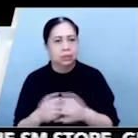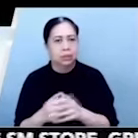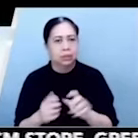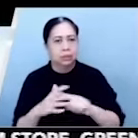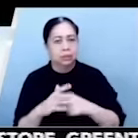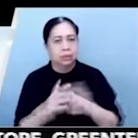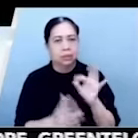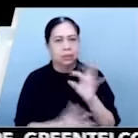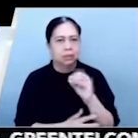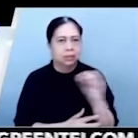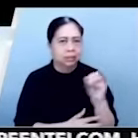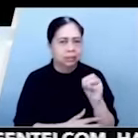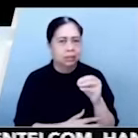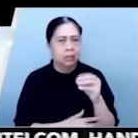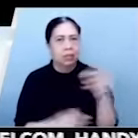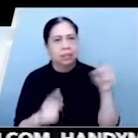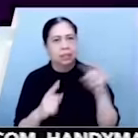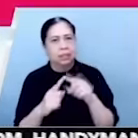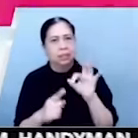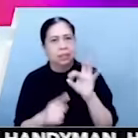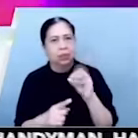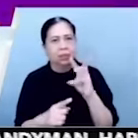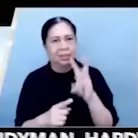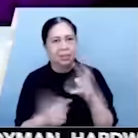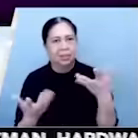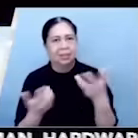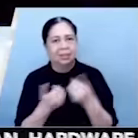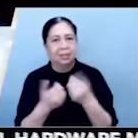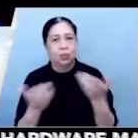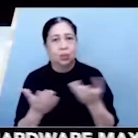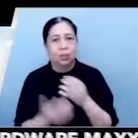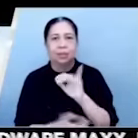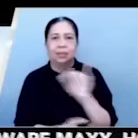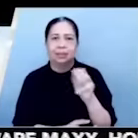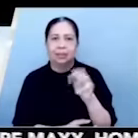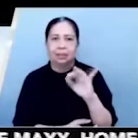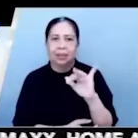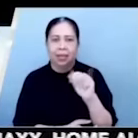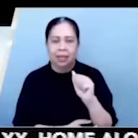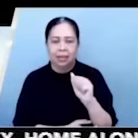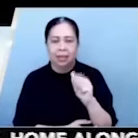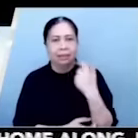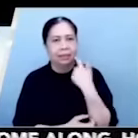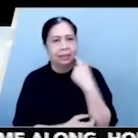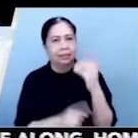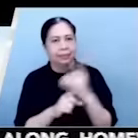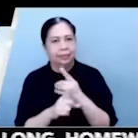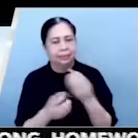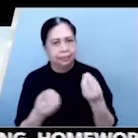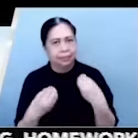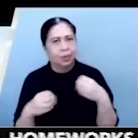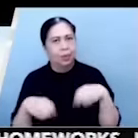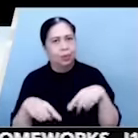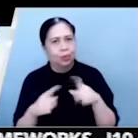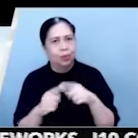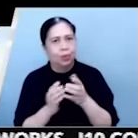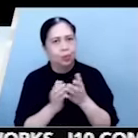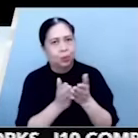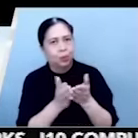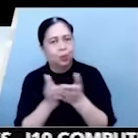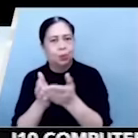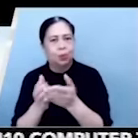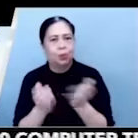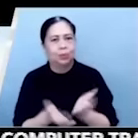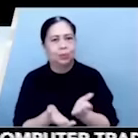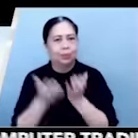hanggang 1906 matapos ito mag-crash sa Jamaica. Nito lang Disyembre, nabigyan din ako ng pagkakataon na makapag-cruise na nagdala sa akin hindi lang